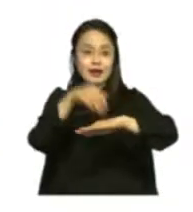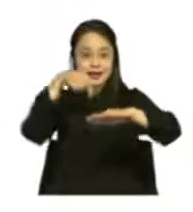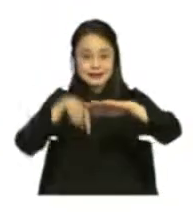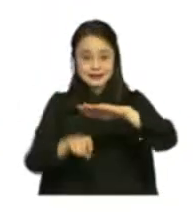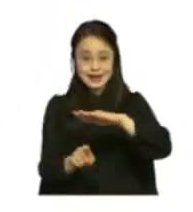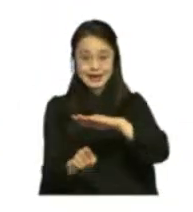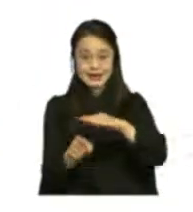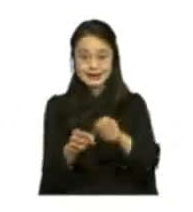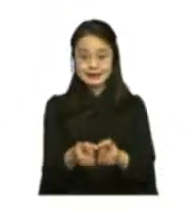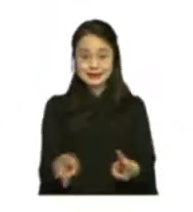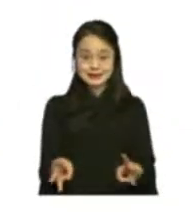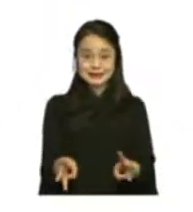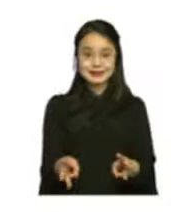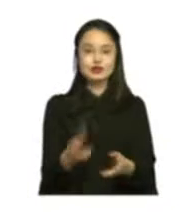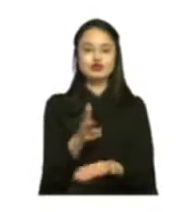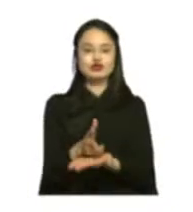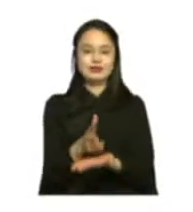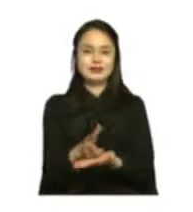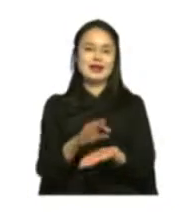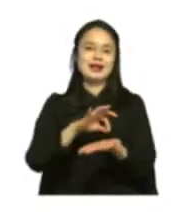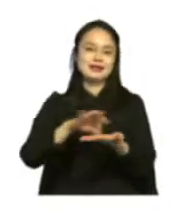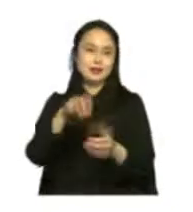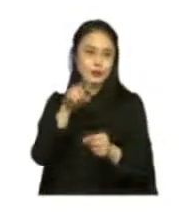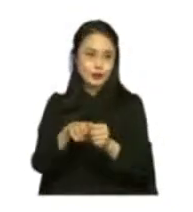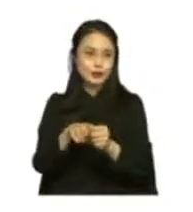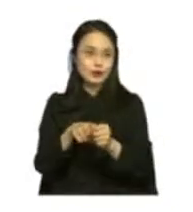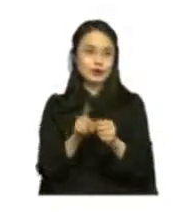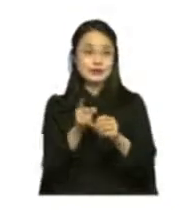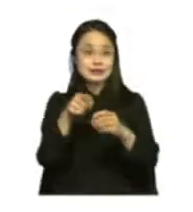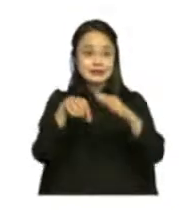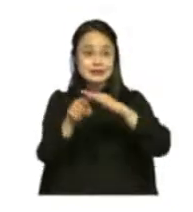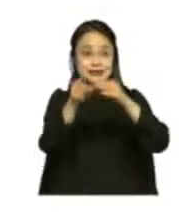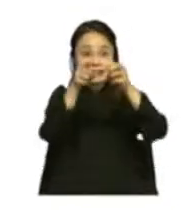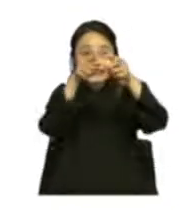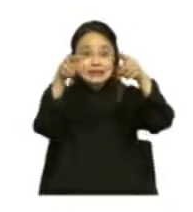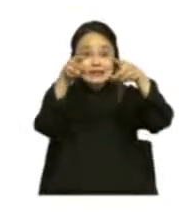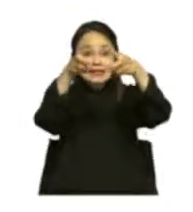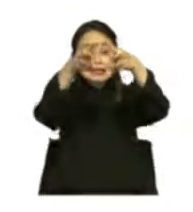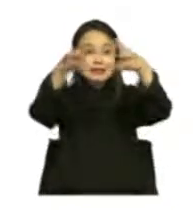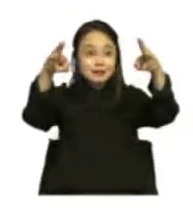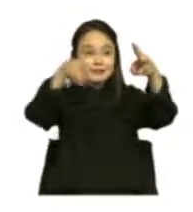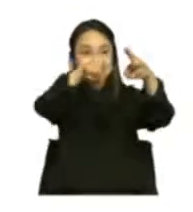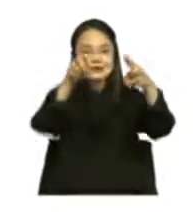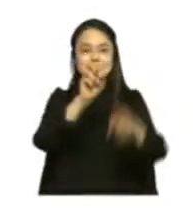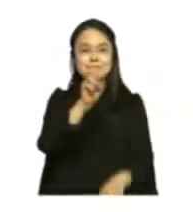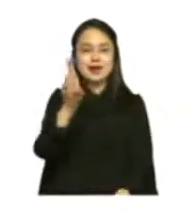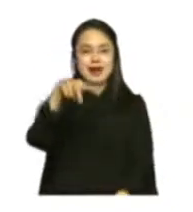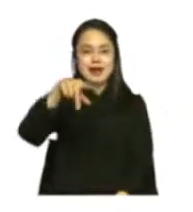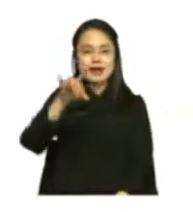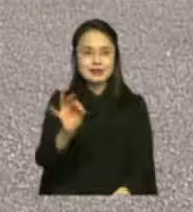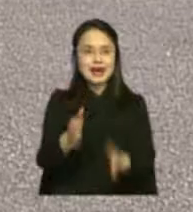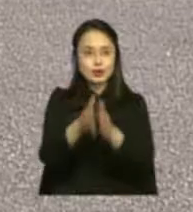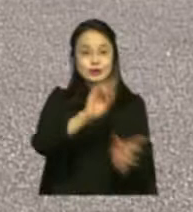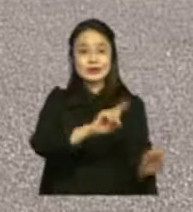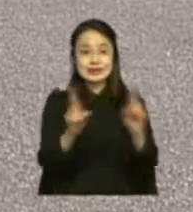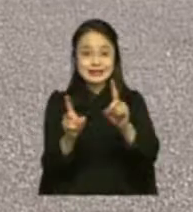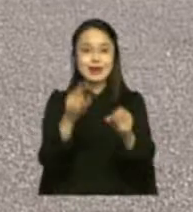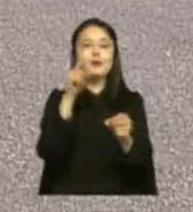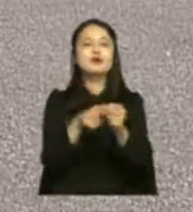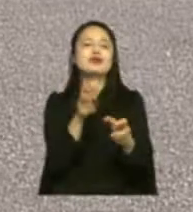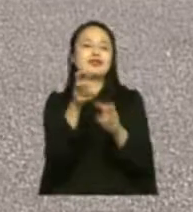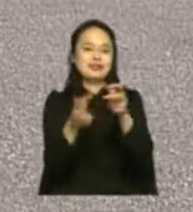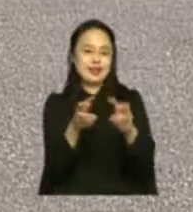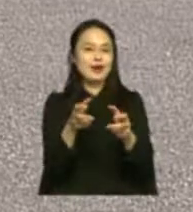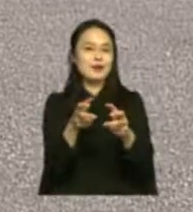지상 1층부터 3층은 마장 도시재생 사업비 45억 원을 추가로 들여 관련 시설을 드립니다. 다만